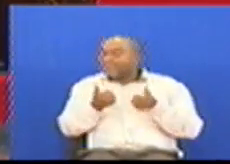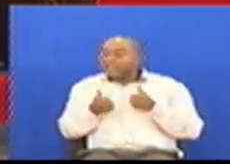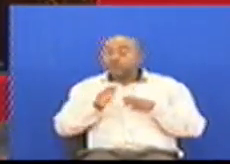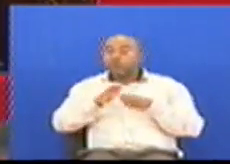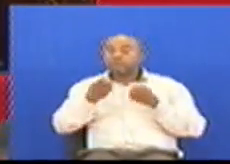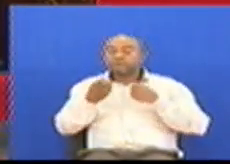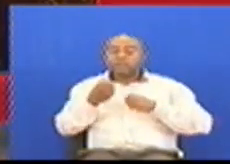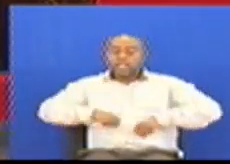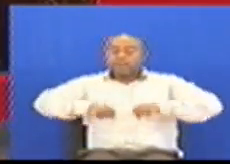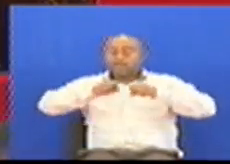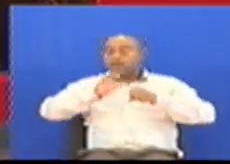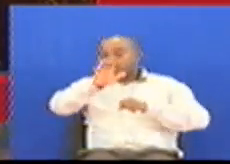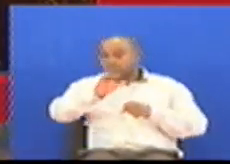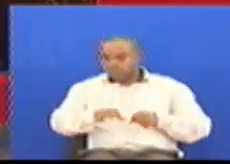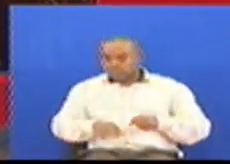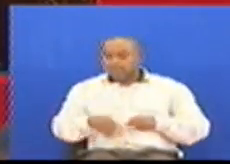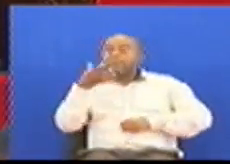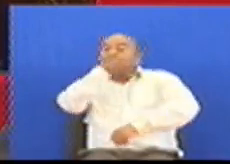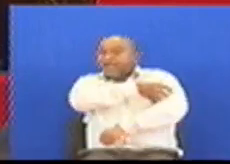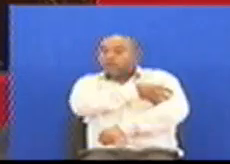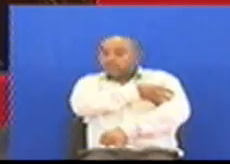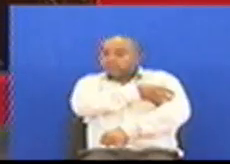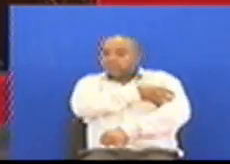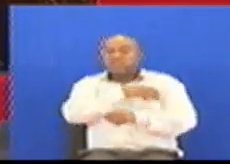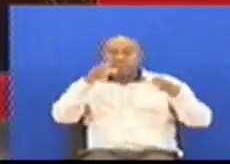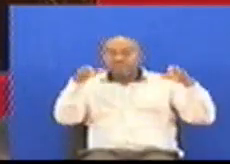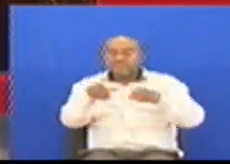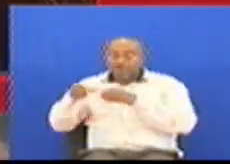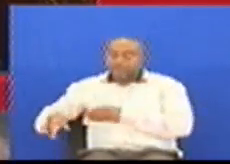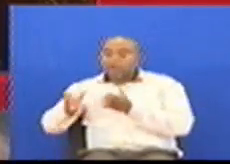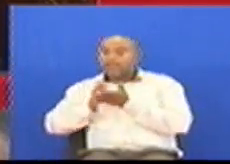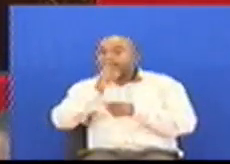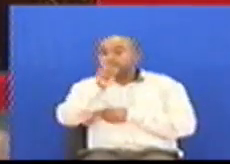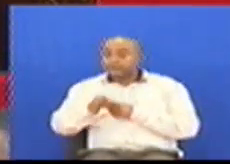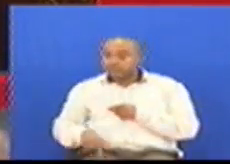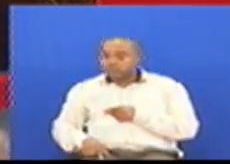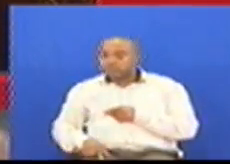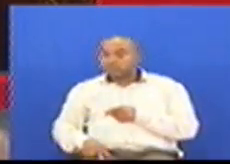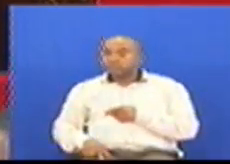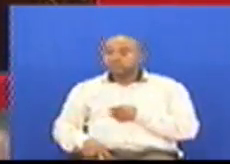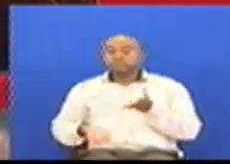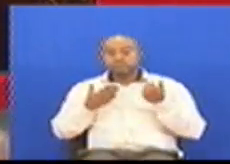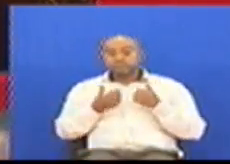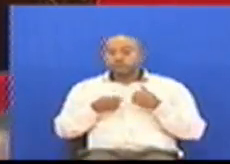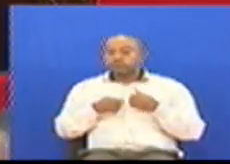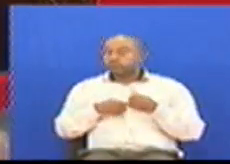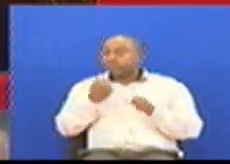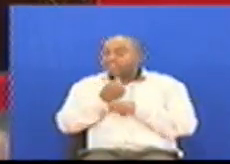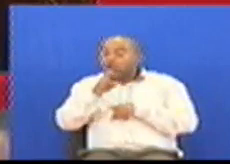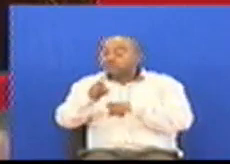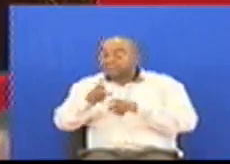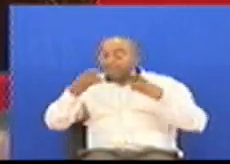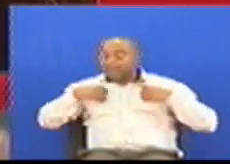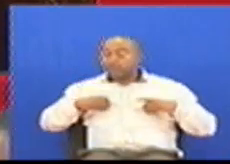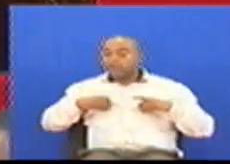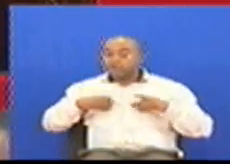vibaya majengo ya serikali kufanya vikao visivyokuwa halali, kuwarubuni na kuwahadaa madiwani warudi kwenye Chama cha Mapinduzi. Mimi